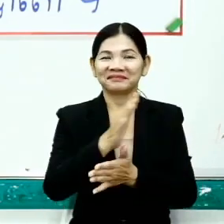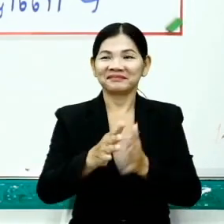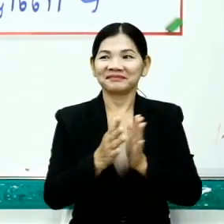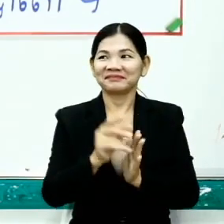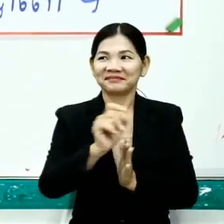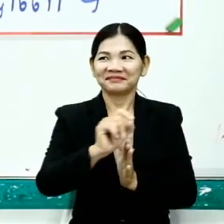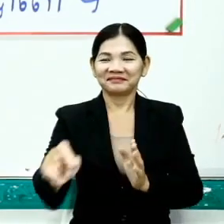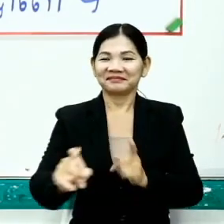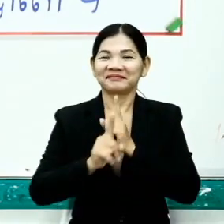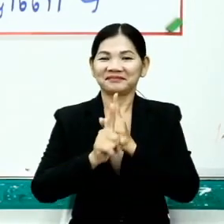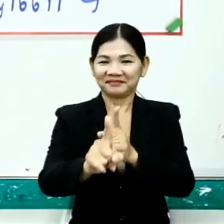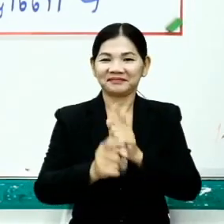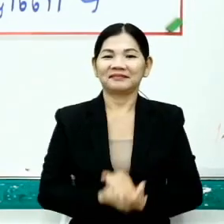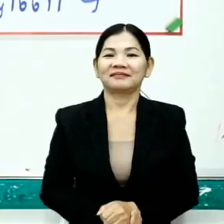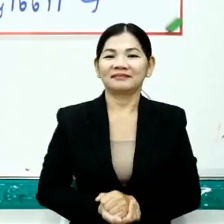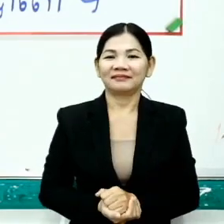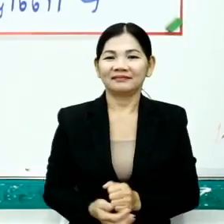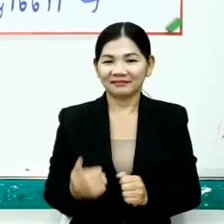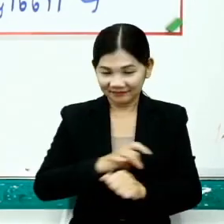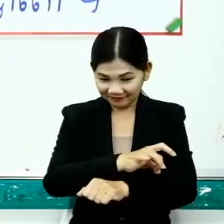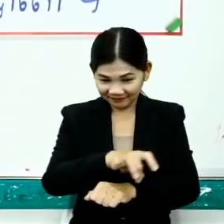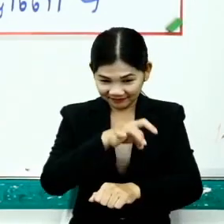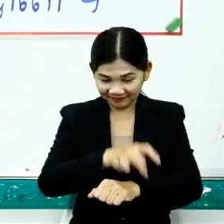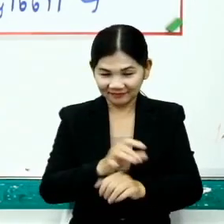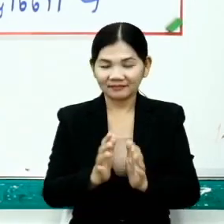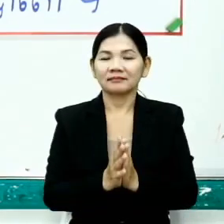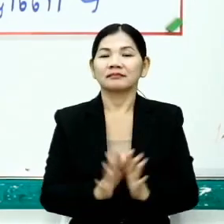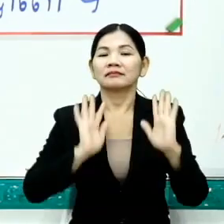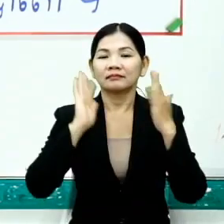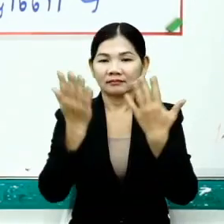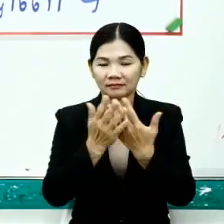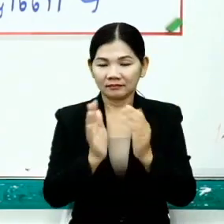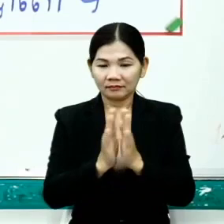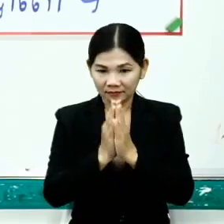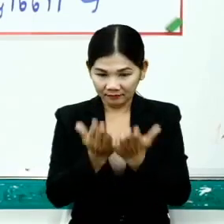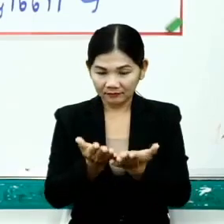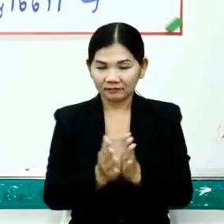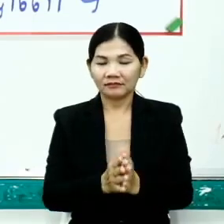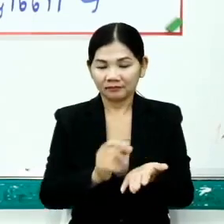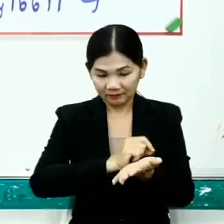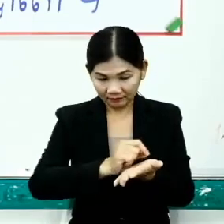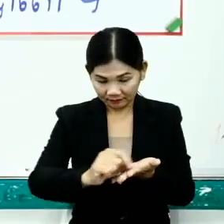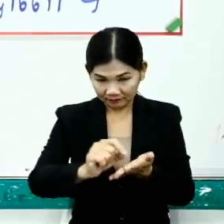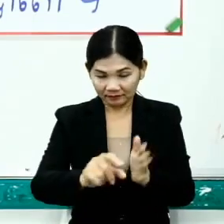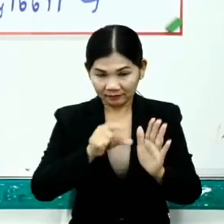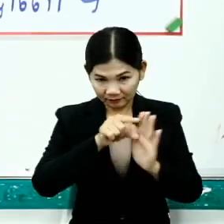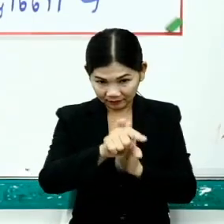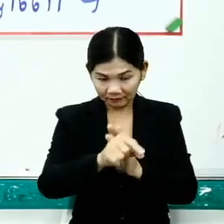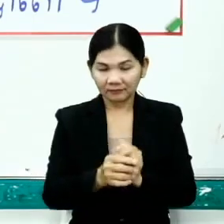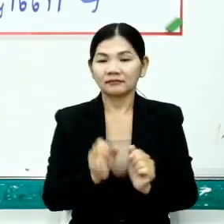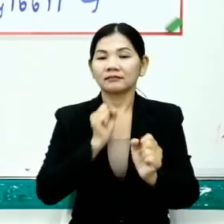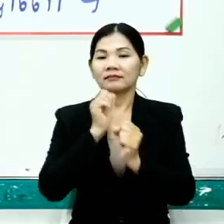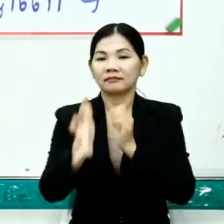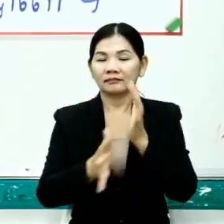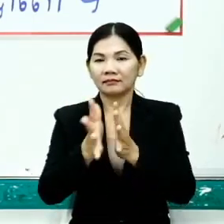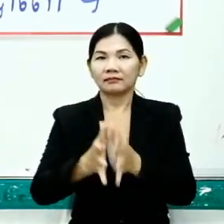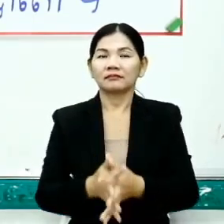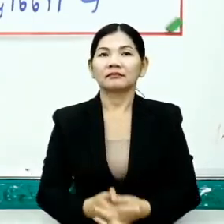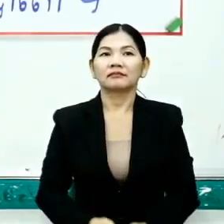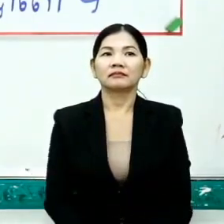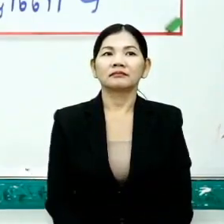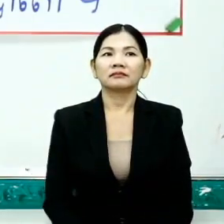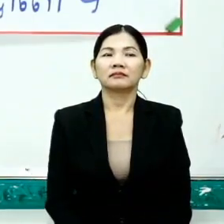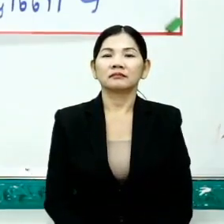រសេរតាមអានជាមួយអ្នកគ្រូចាអ្នកគ្រូទុកពេលឲ្យកូនទាំងអស់គ្នាលើកសៀវភៅយកមកសរសេរចំណងជើងចាប់ផ្ដើម